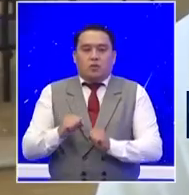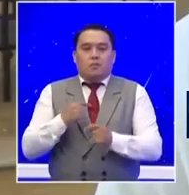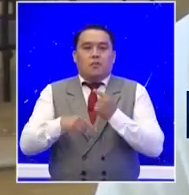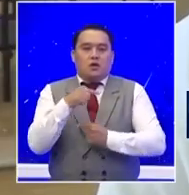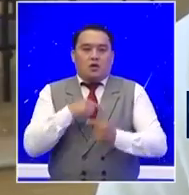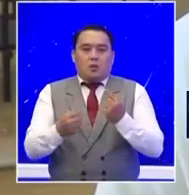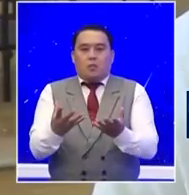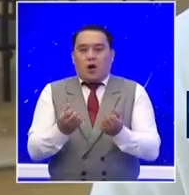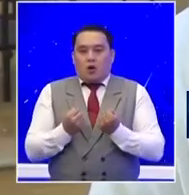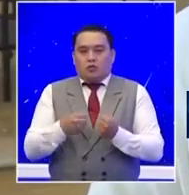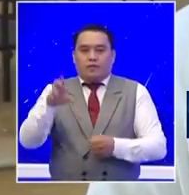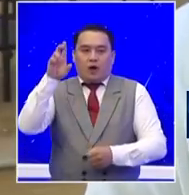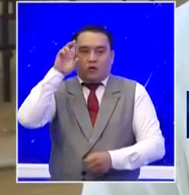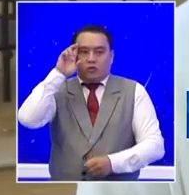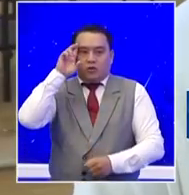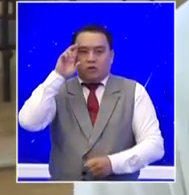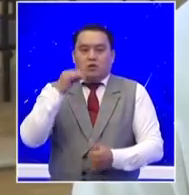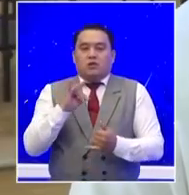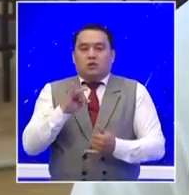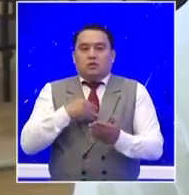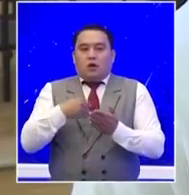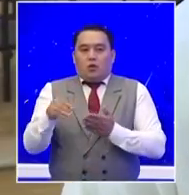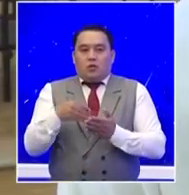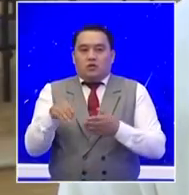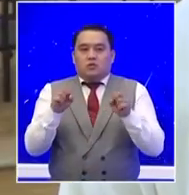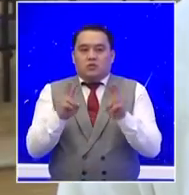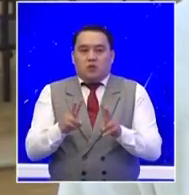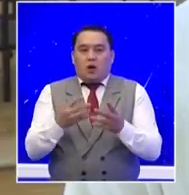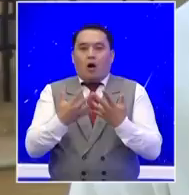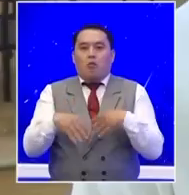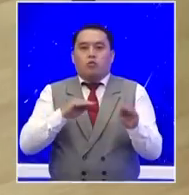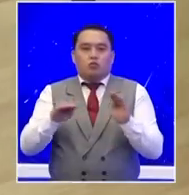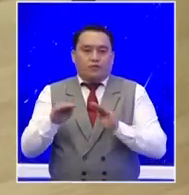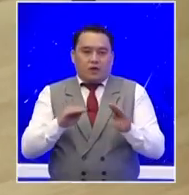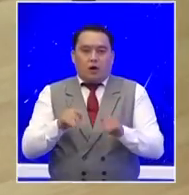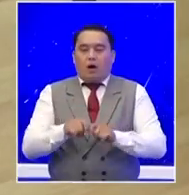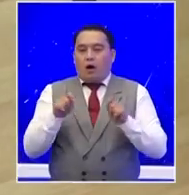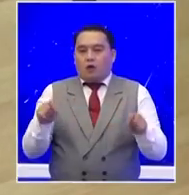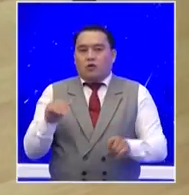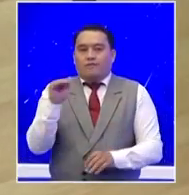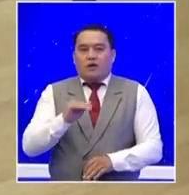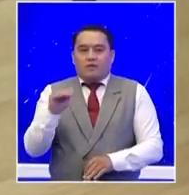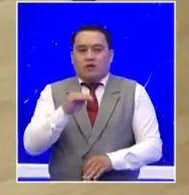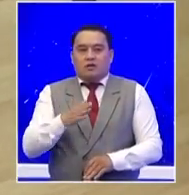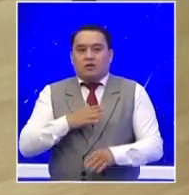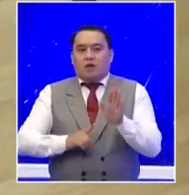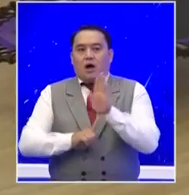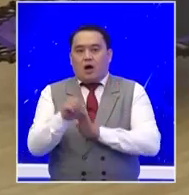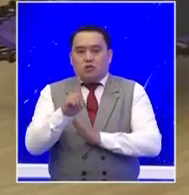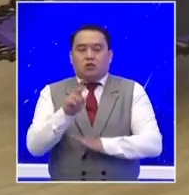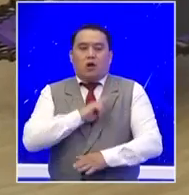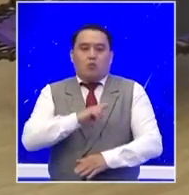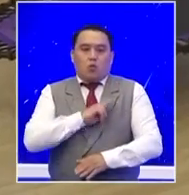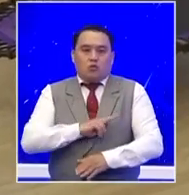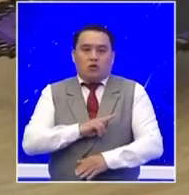получила грант от государства и закупила себе вот эти оборудования. Открылись в феврале, начали работать, потом вот